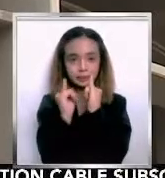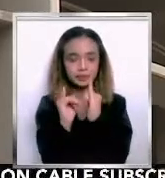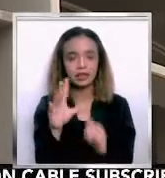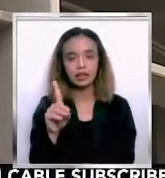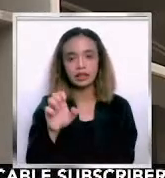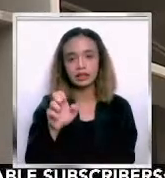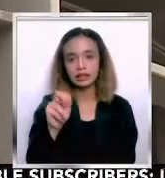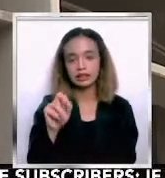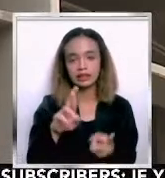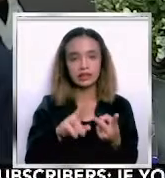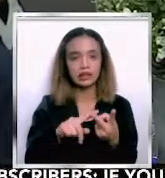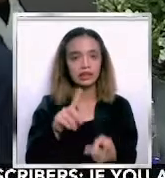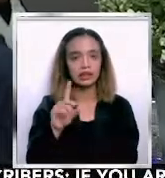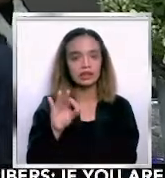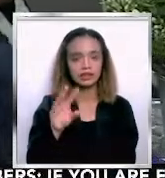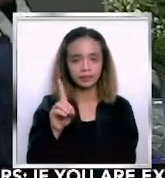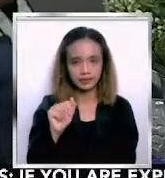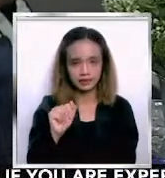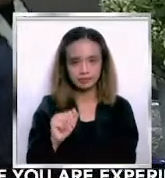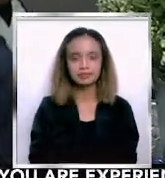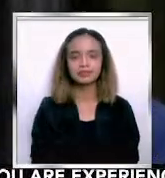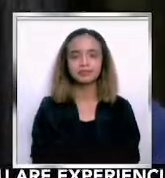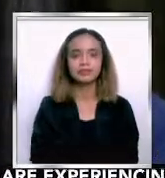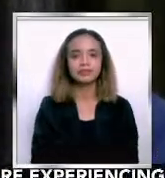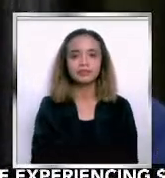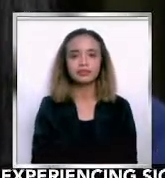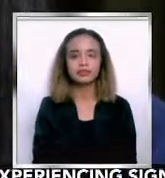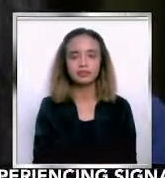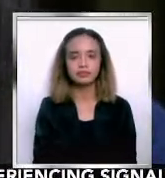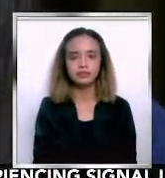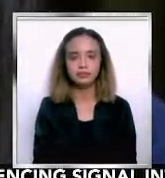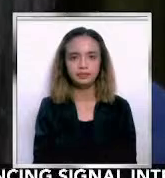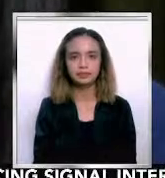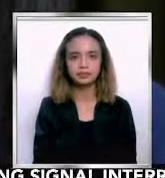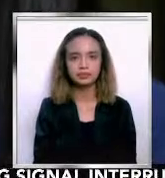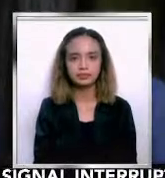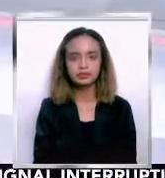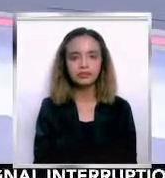FDA kaugnay dito. Von Aquino, Nakatutok, 24 Oras.